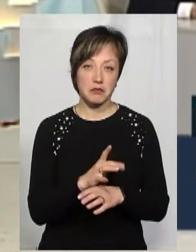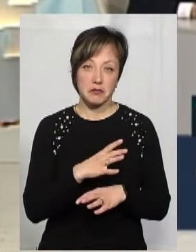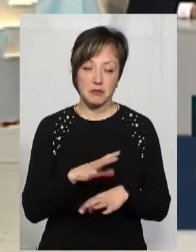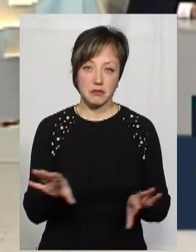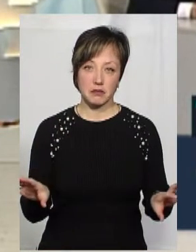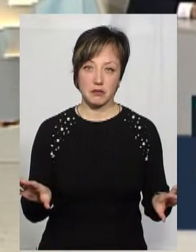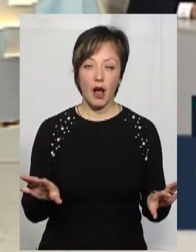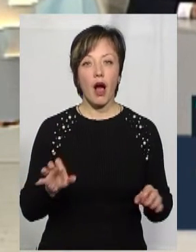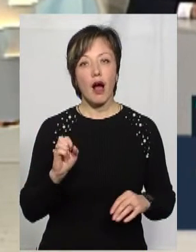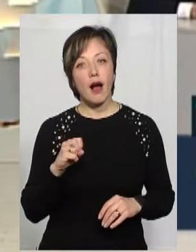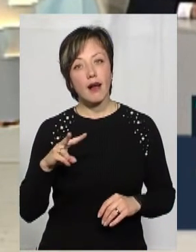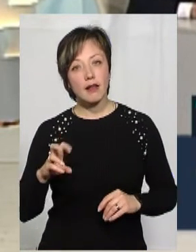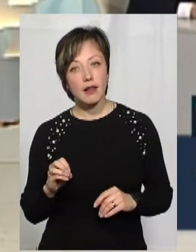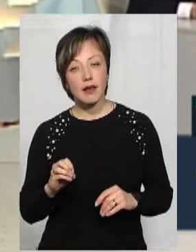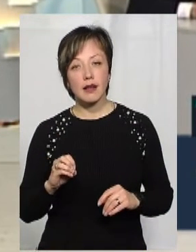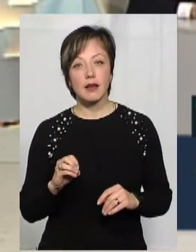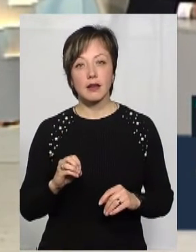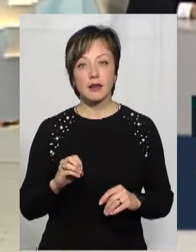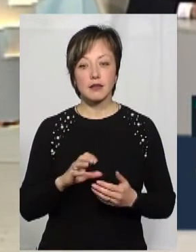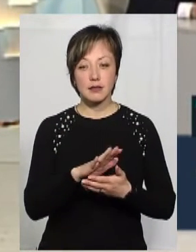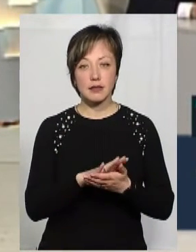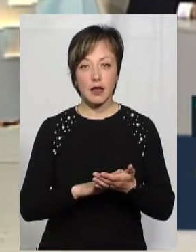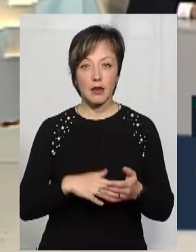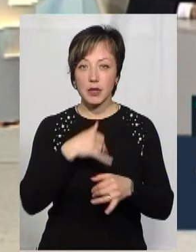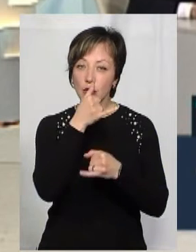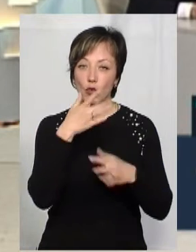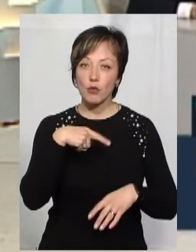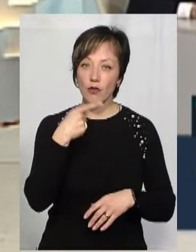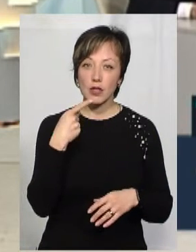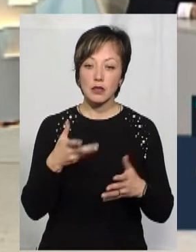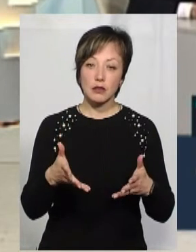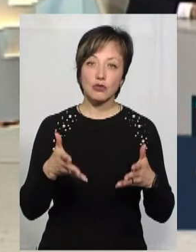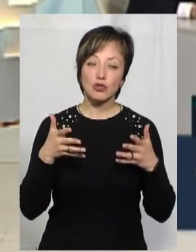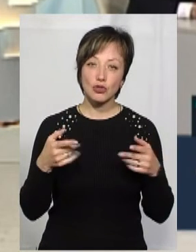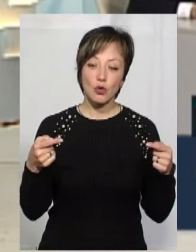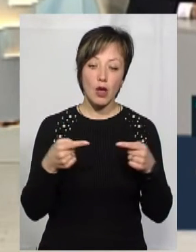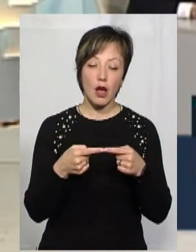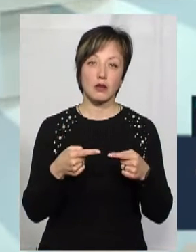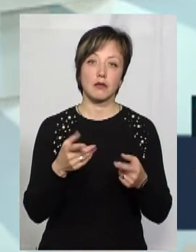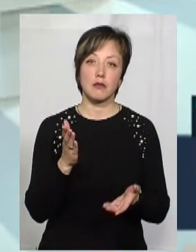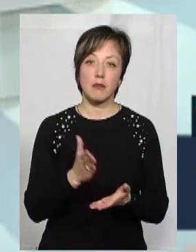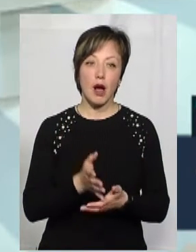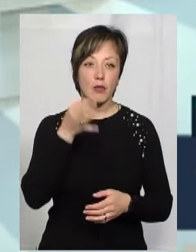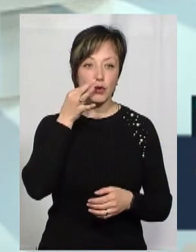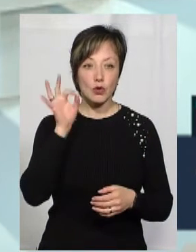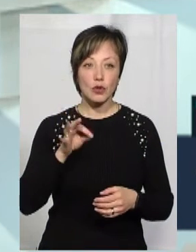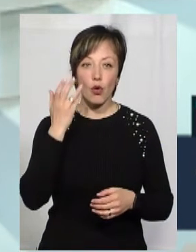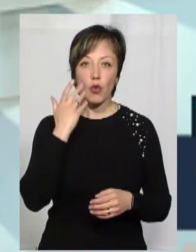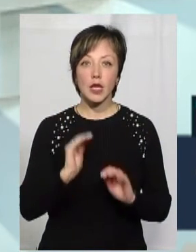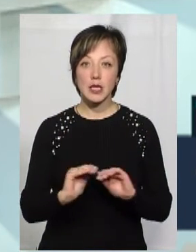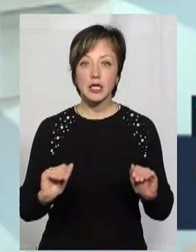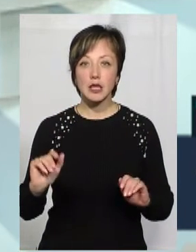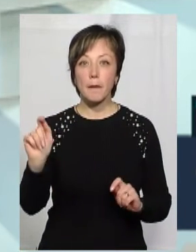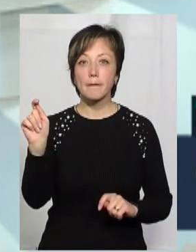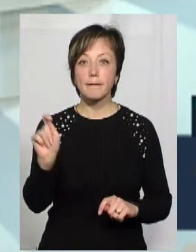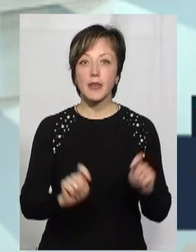Так. Але з другого боку, ми не можемо говорити чітко і ясно, але ми маємо той досвід, коли в нас діти, які